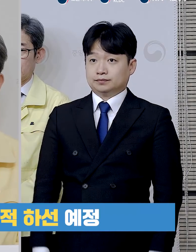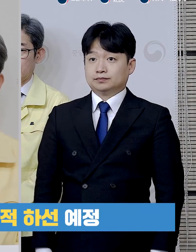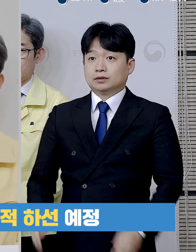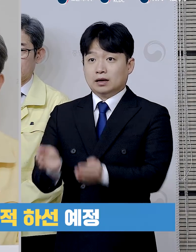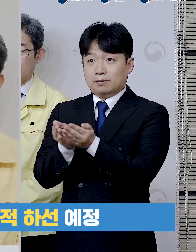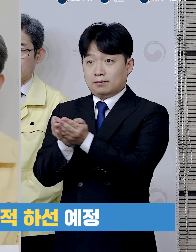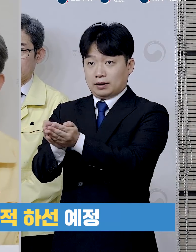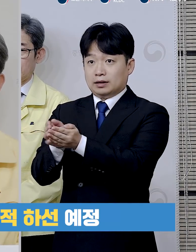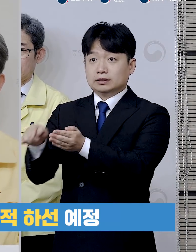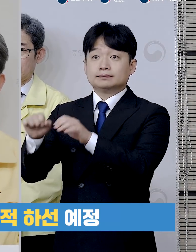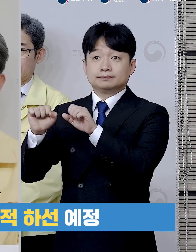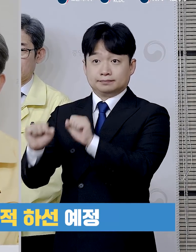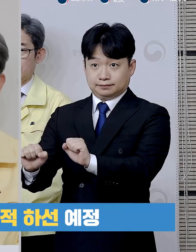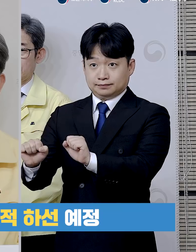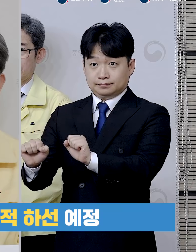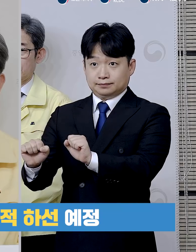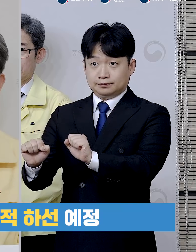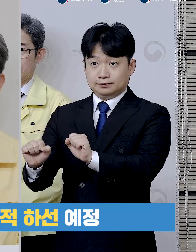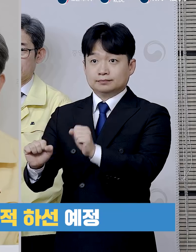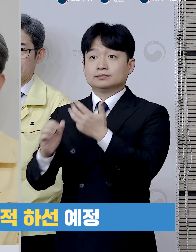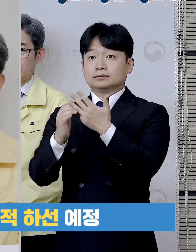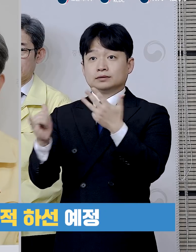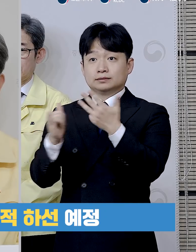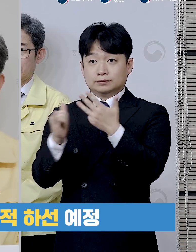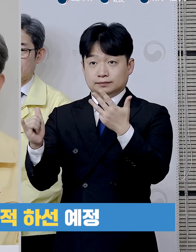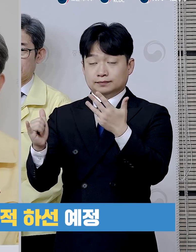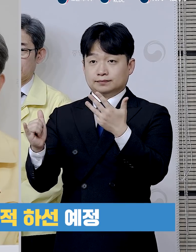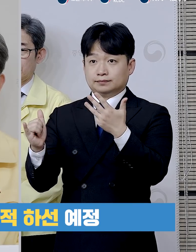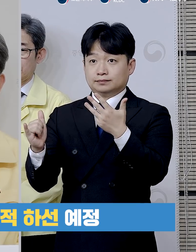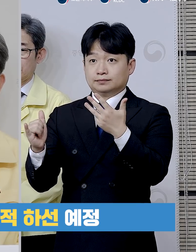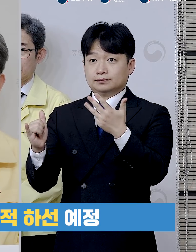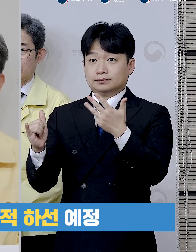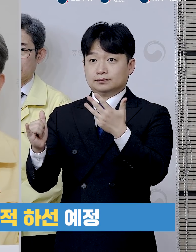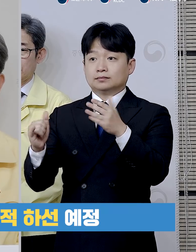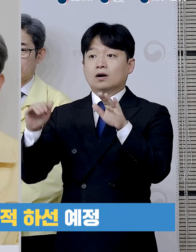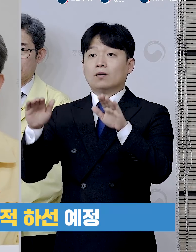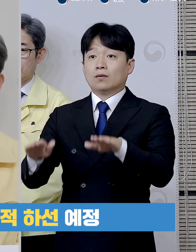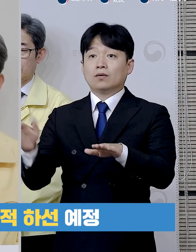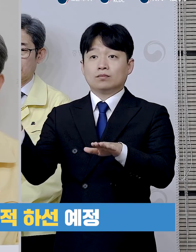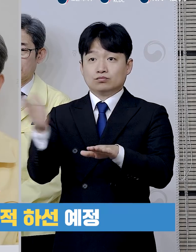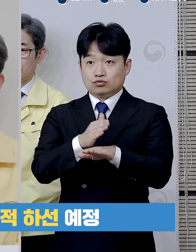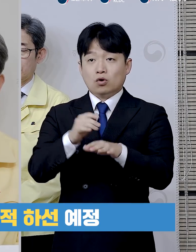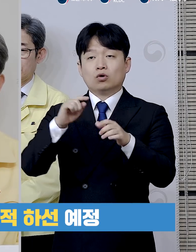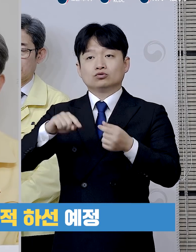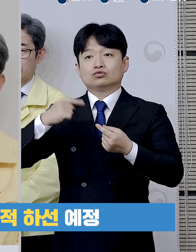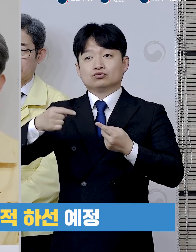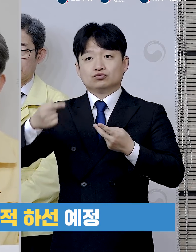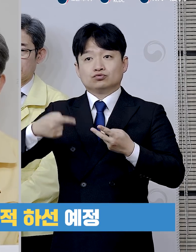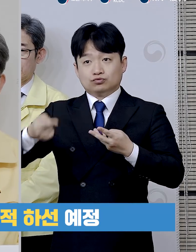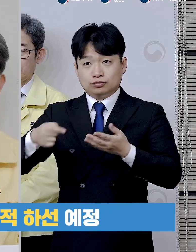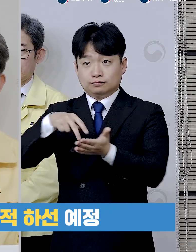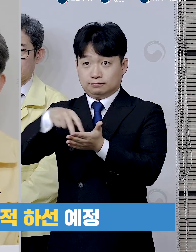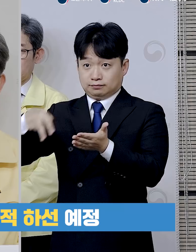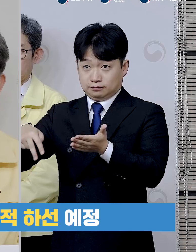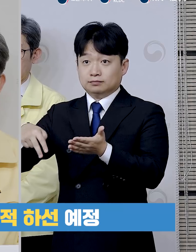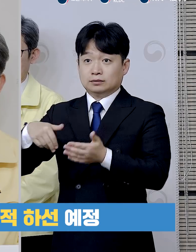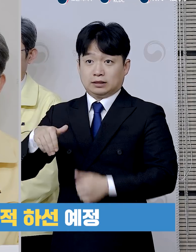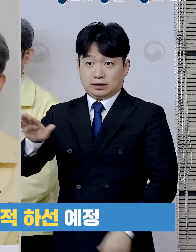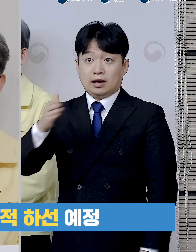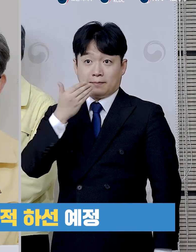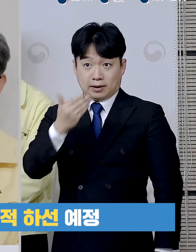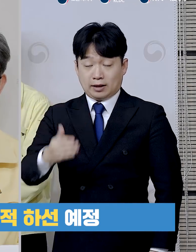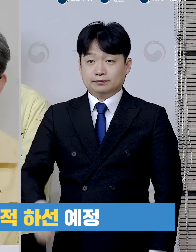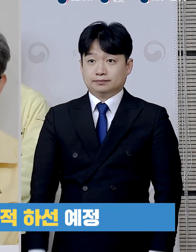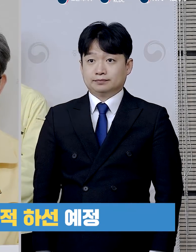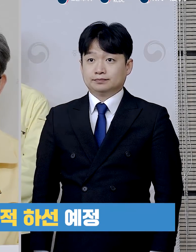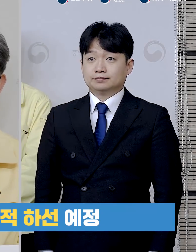그리고 일본에 지금 크루즈선에 남아 계신 8분에 대해서는 오늘부터 순차적으로